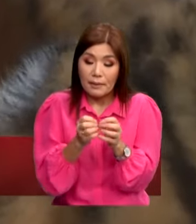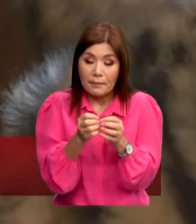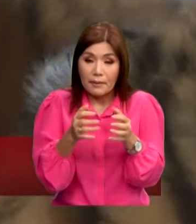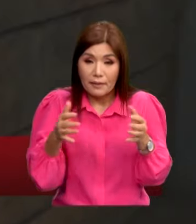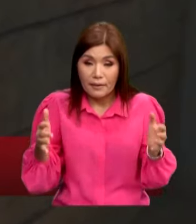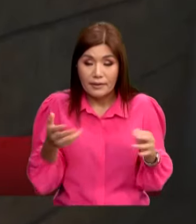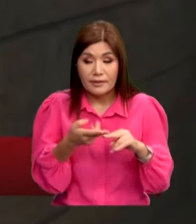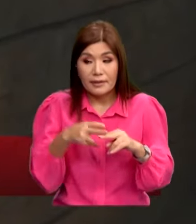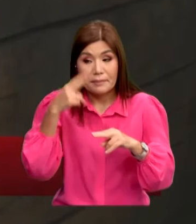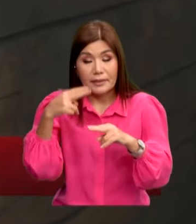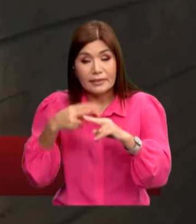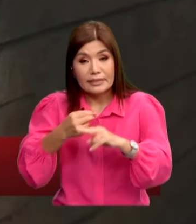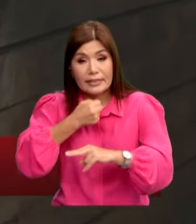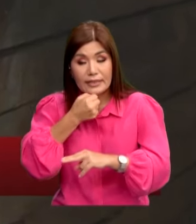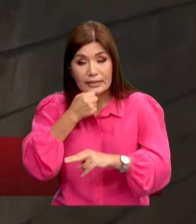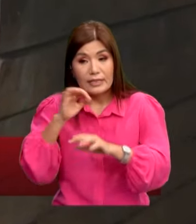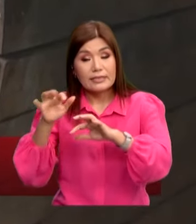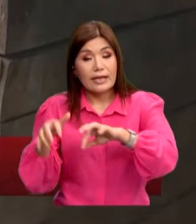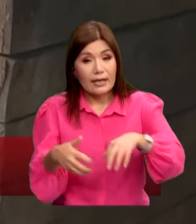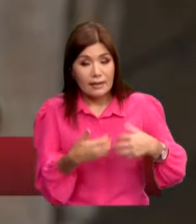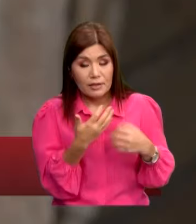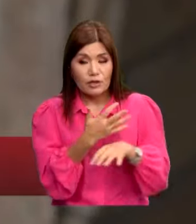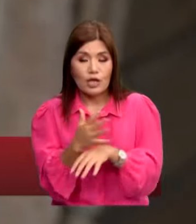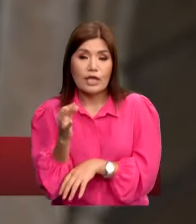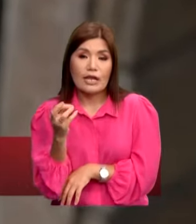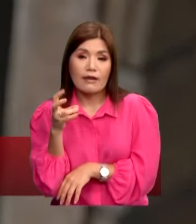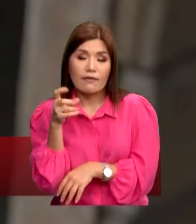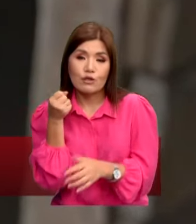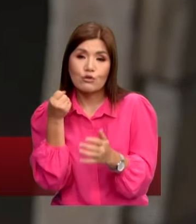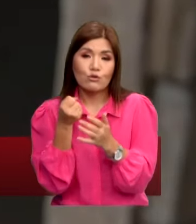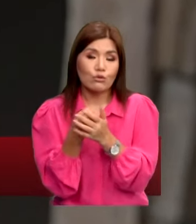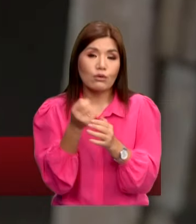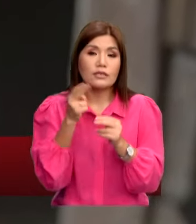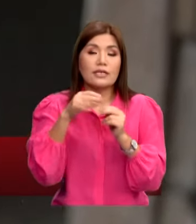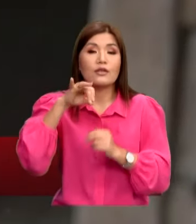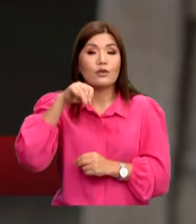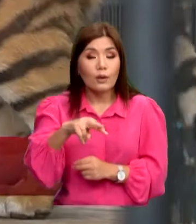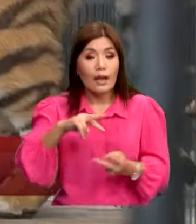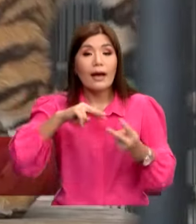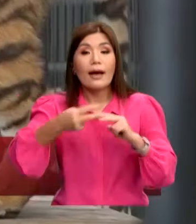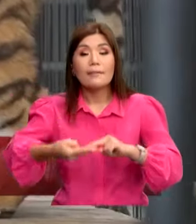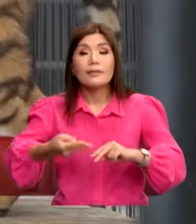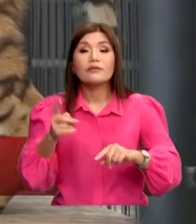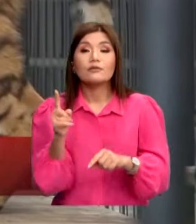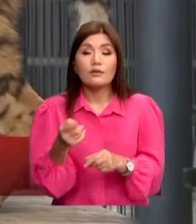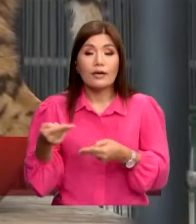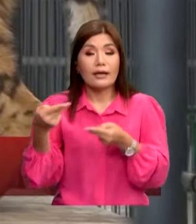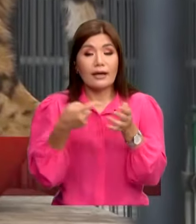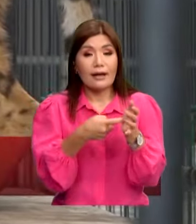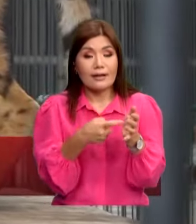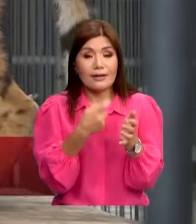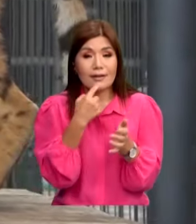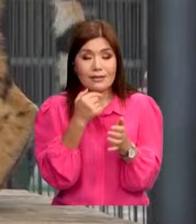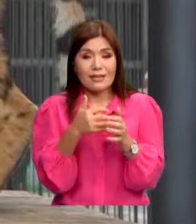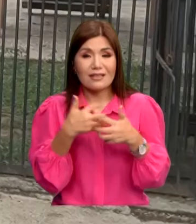старшие брат и сестра. Кстати, забрать которых в зоопарке Еревана обещают до конца июля. В обмен на тигров в Караганду прибудут